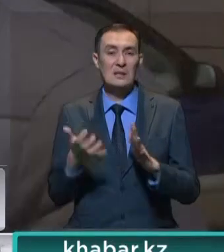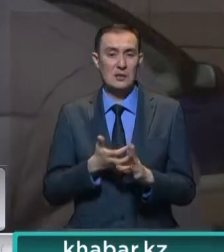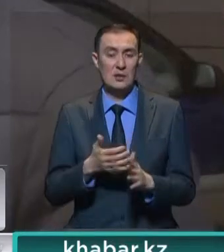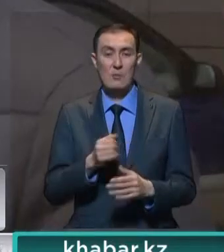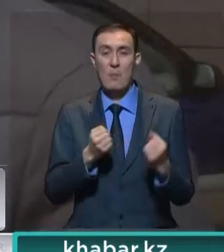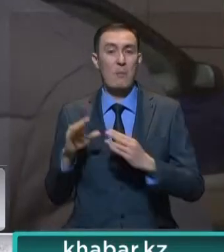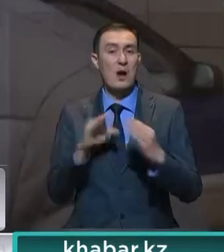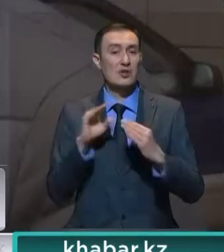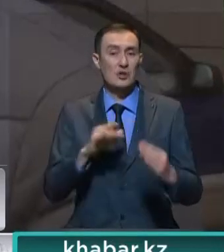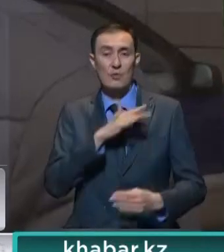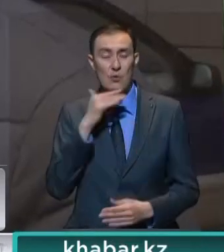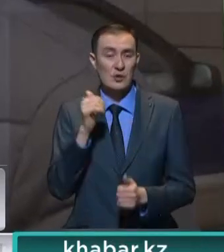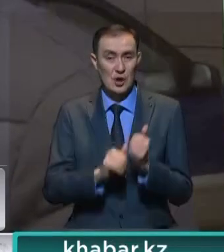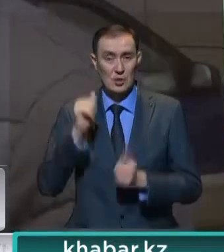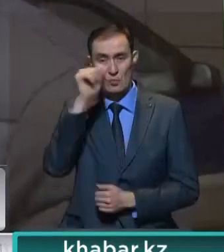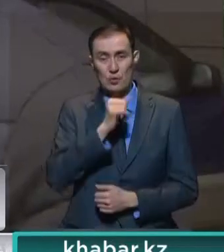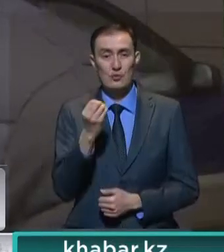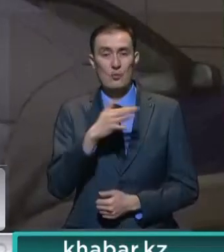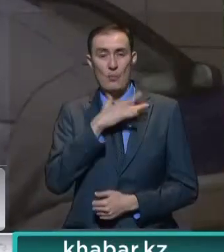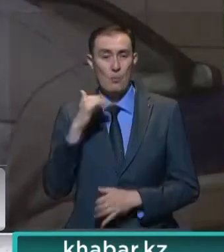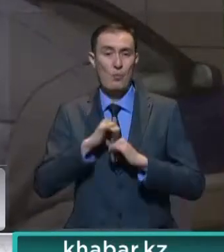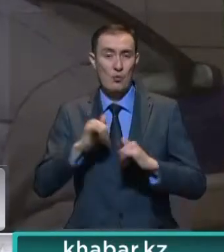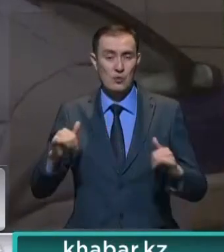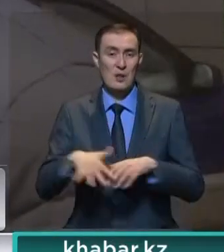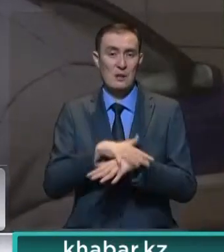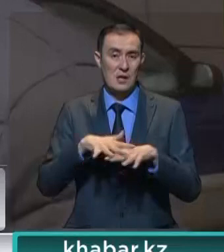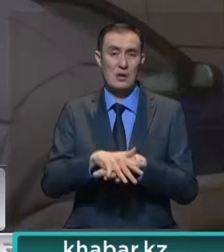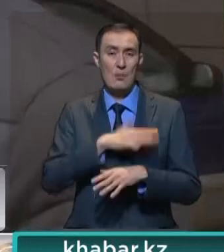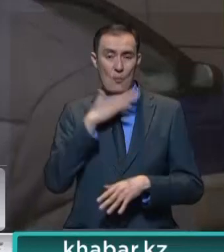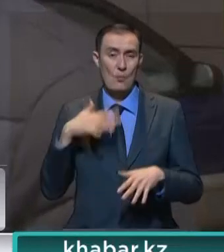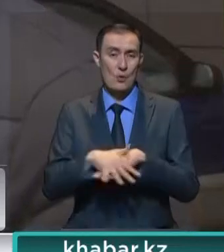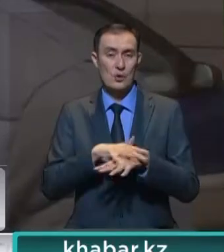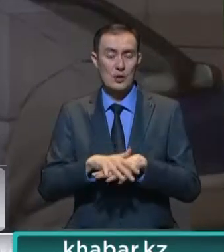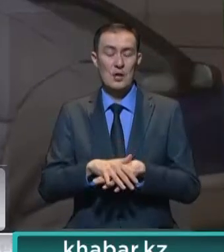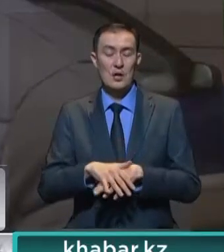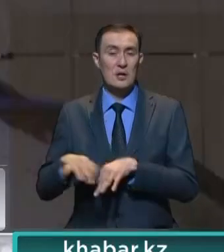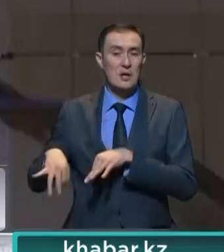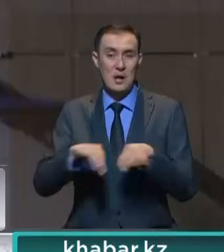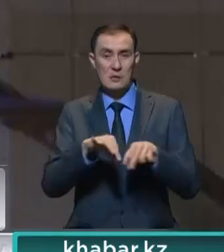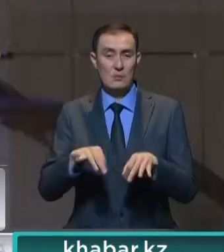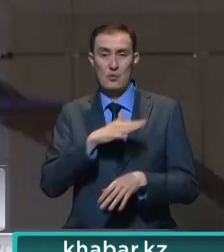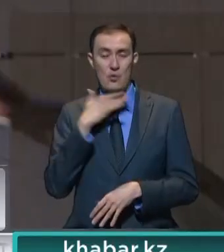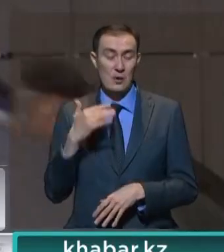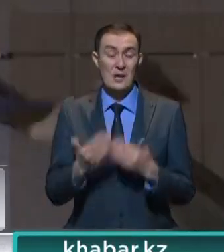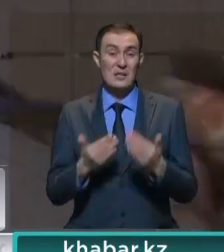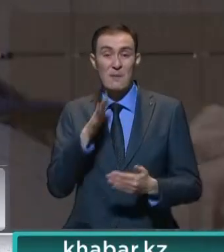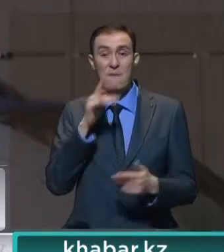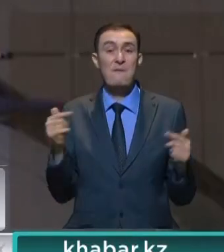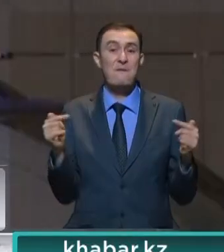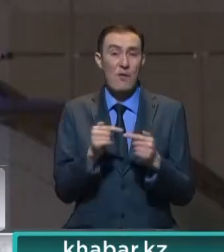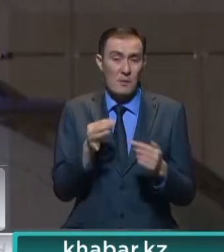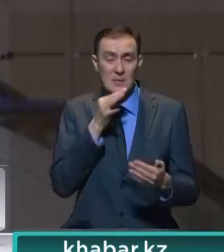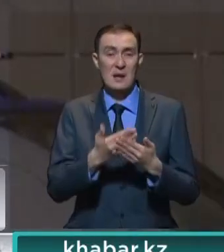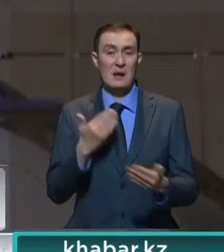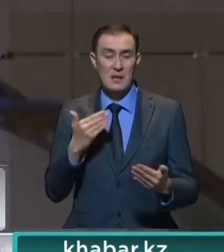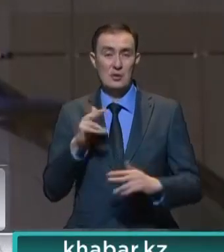машин очень много, и каждым годом все увеличивается, население увеличивается, приезжих очень много. Если бы все своевременно было